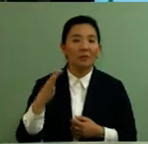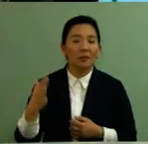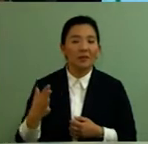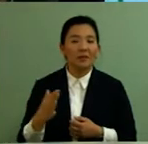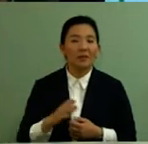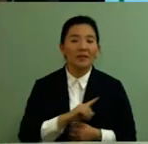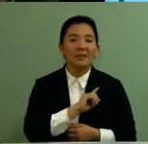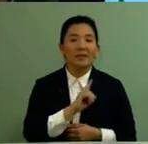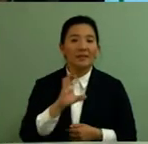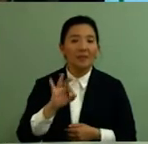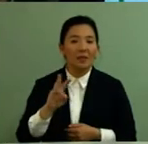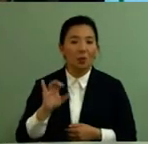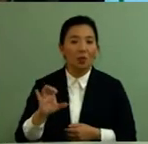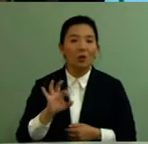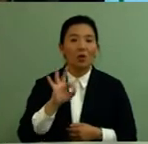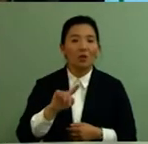0,05 синус